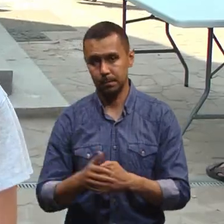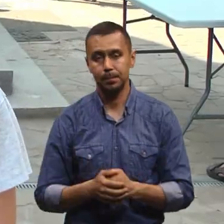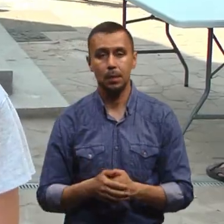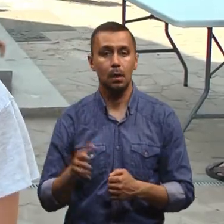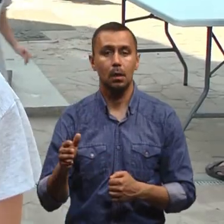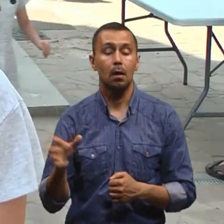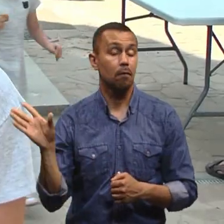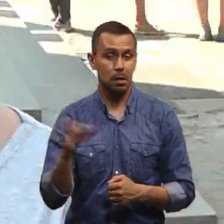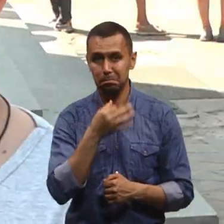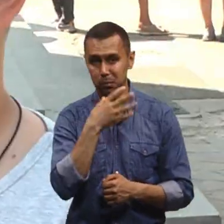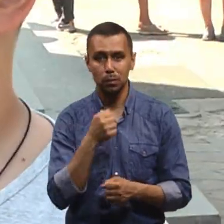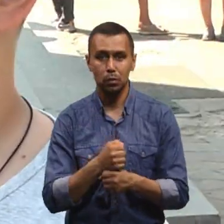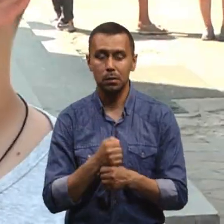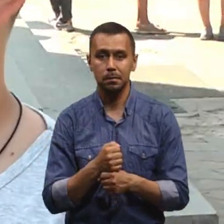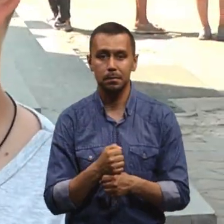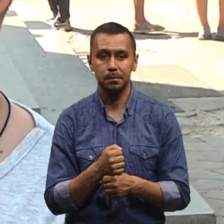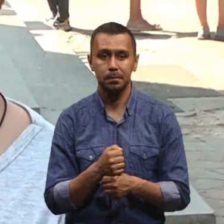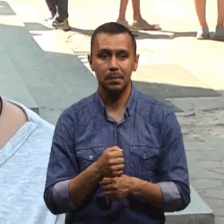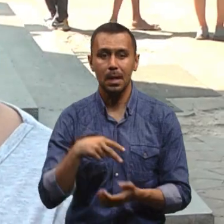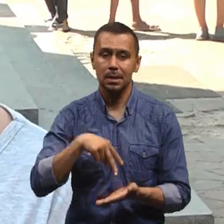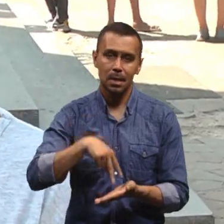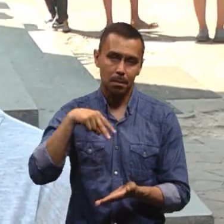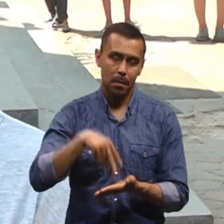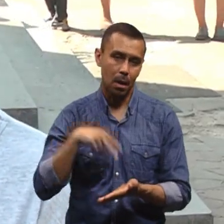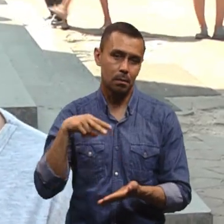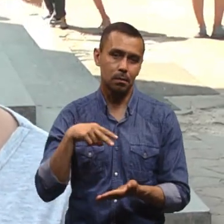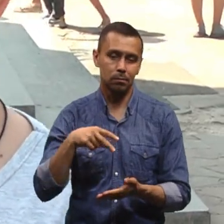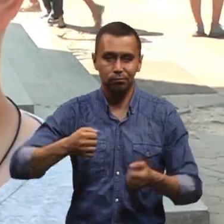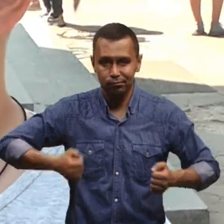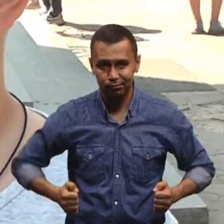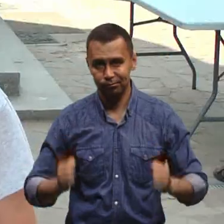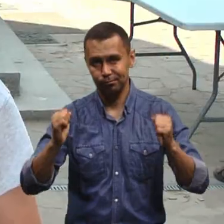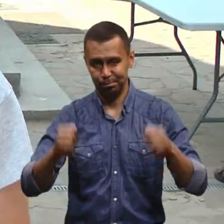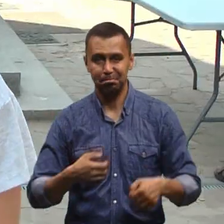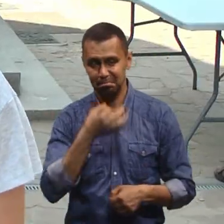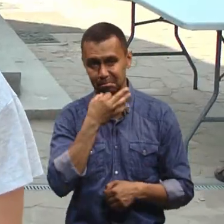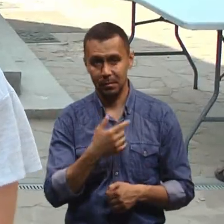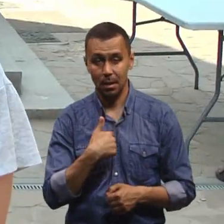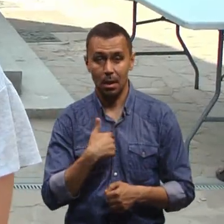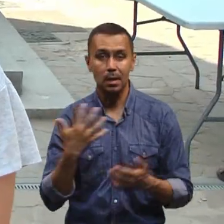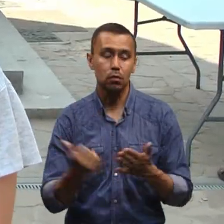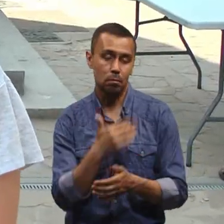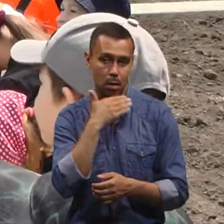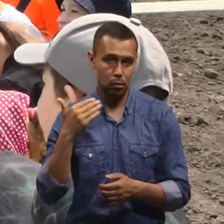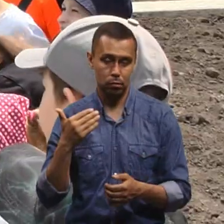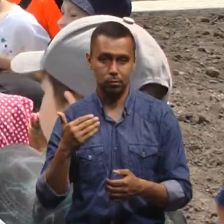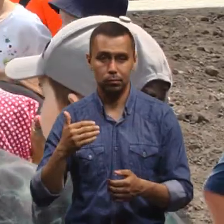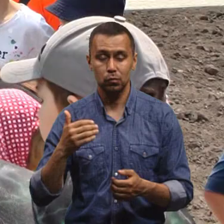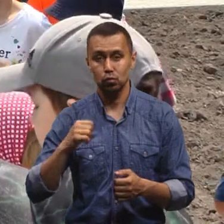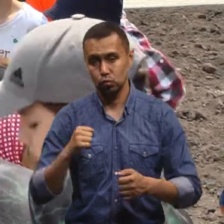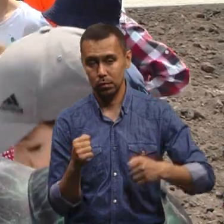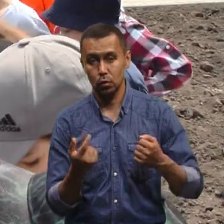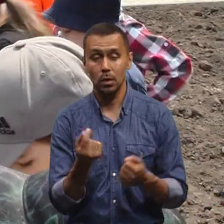Все подобається робити. Приїхати, кататися на гойдалках. Я знайшов багато друзів. Сьогодні